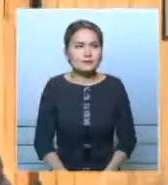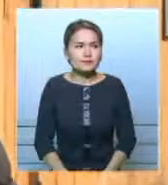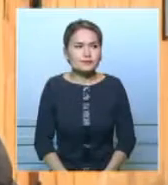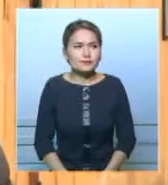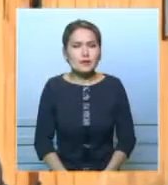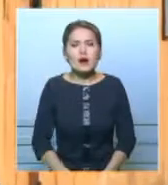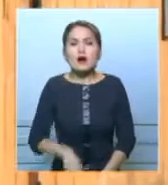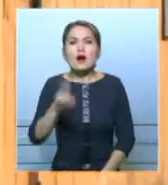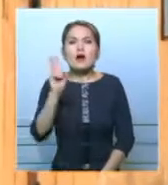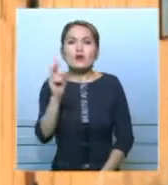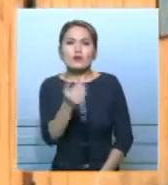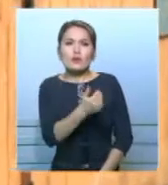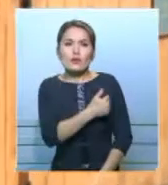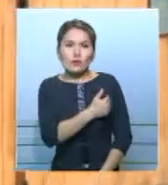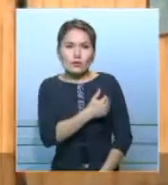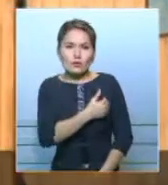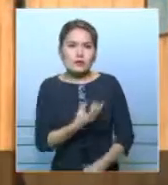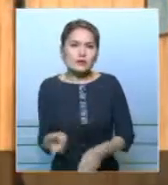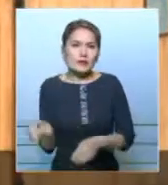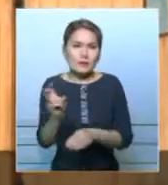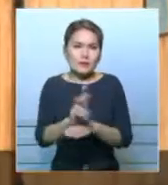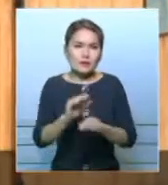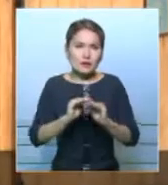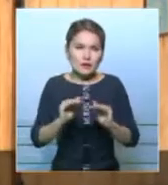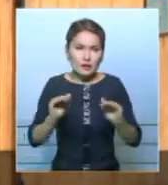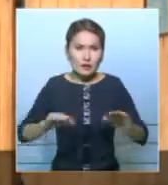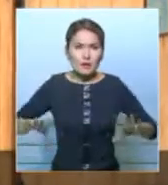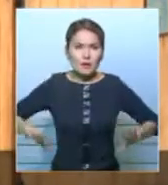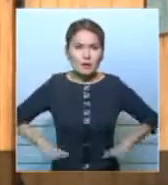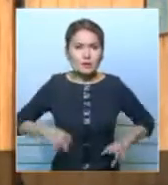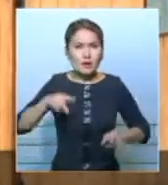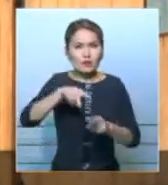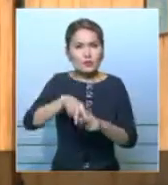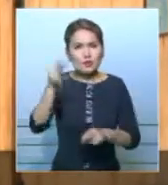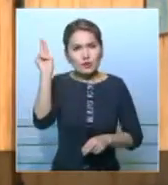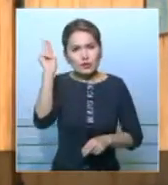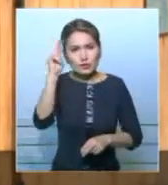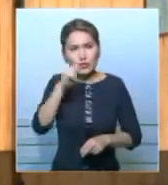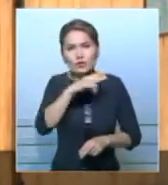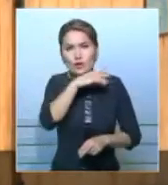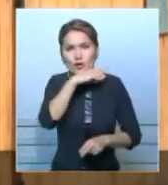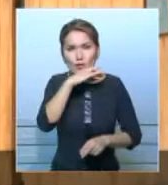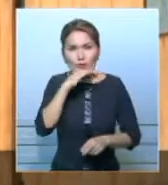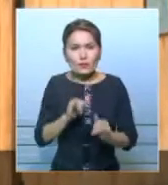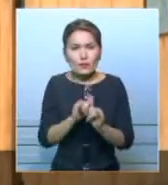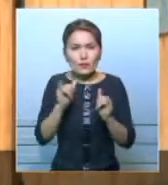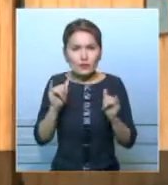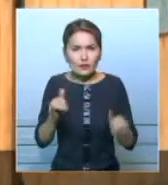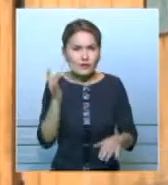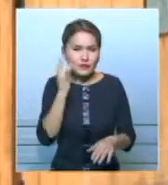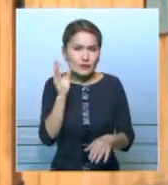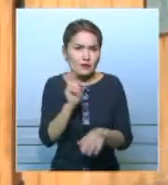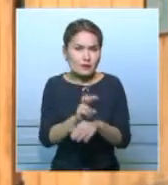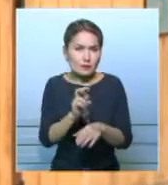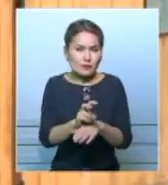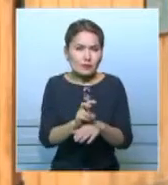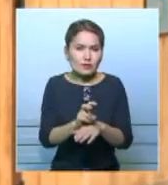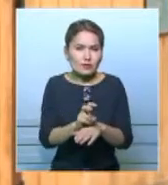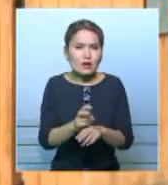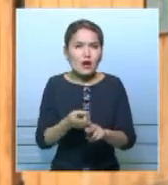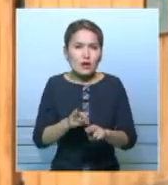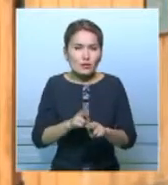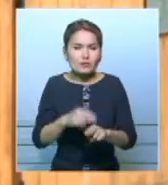Үйленеміз деген бала көп осы ауылда. Бос жерде қап осы бала түгел жоқ, осы жерде атқа мінем деген бала санында көп, қазір